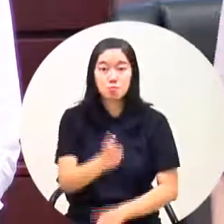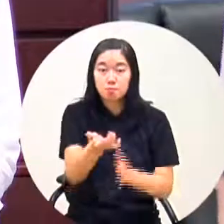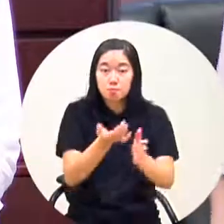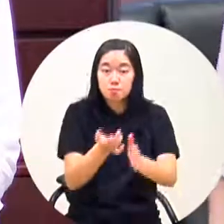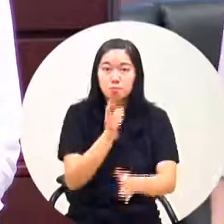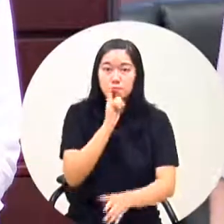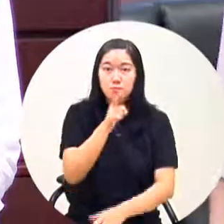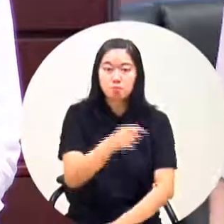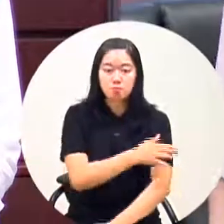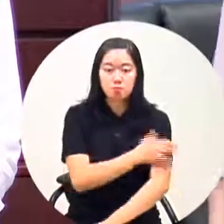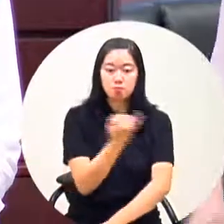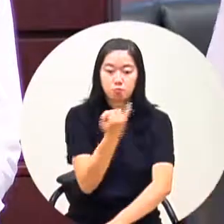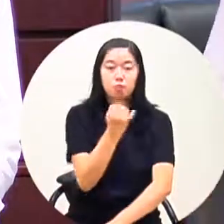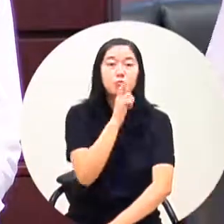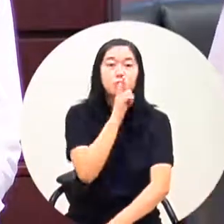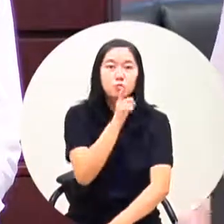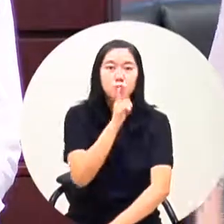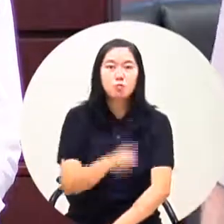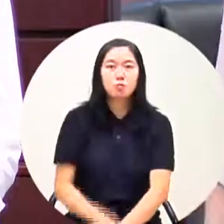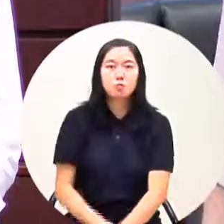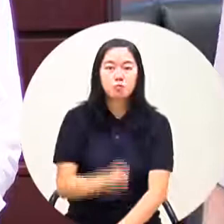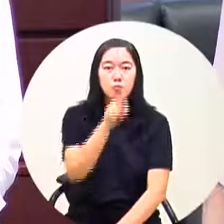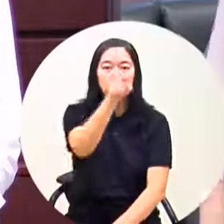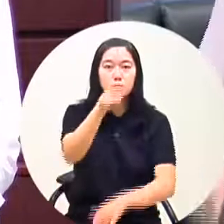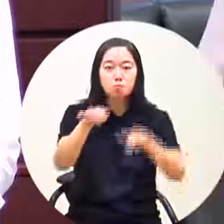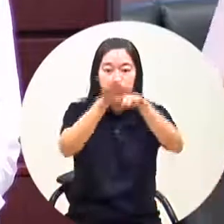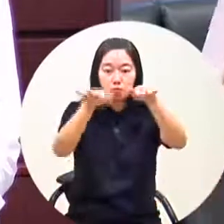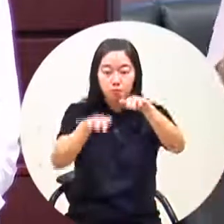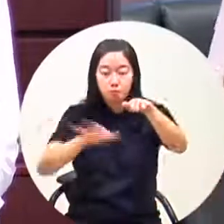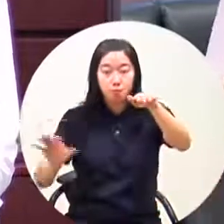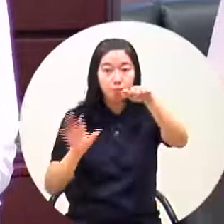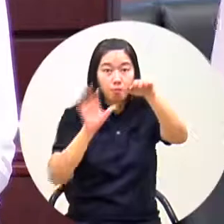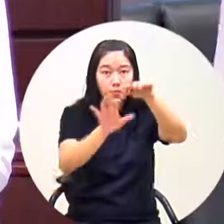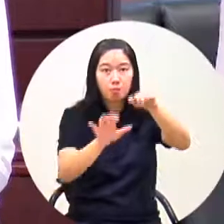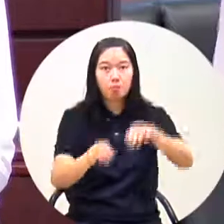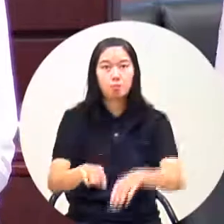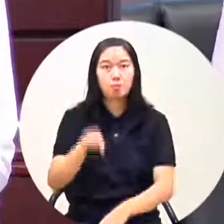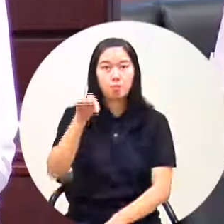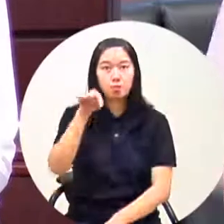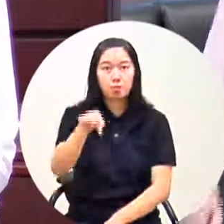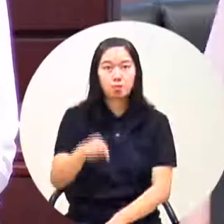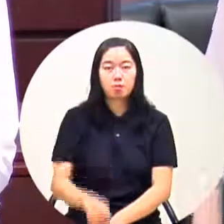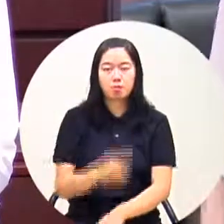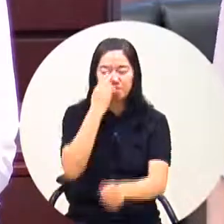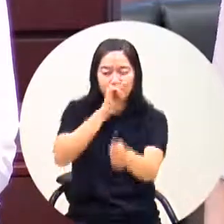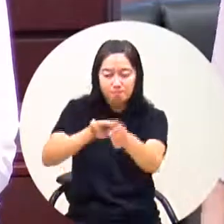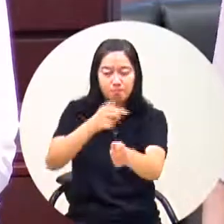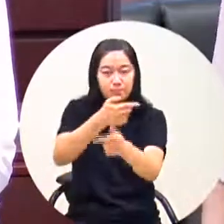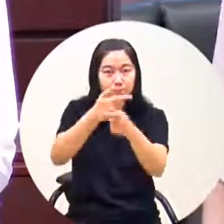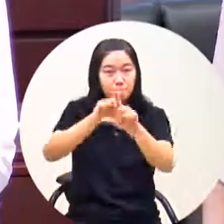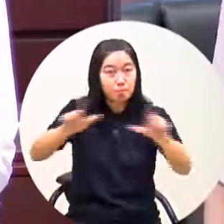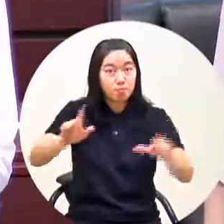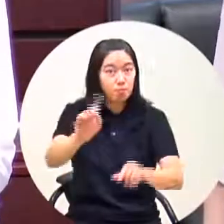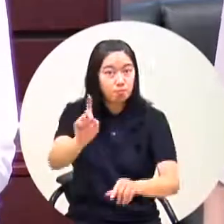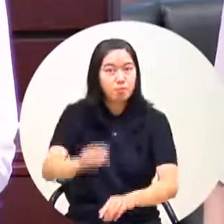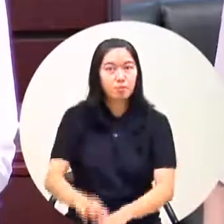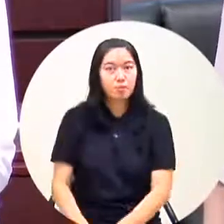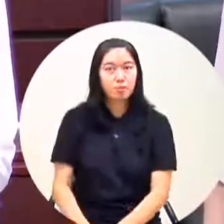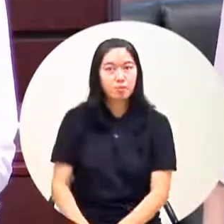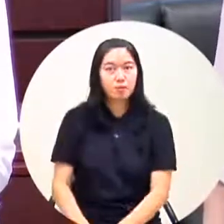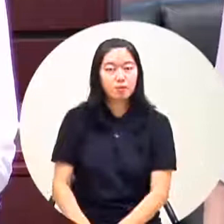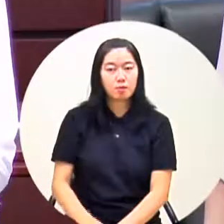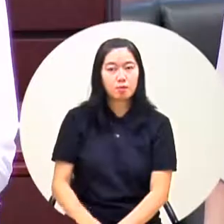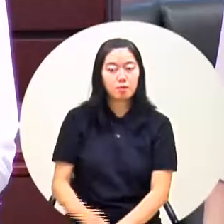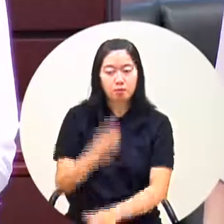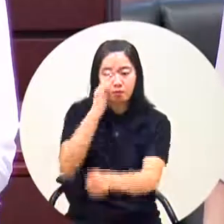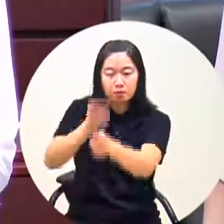翠兰议员讲的你的po文，这个政策伤害最大的就是那一些只能靠劳力